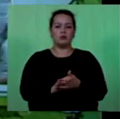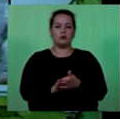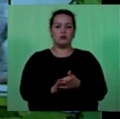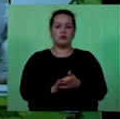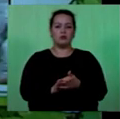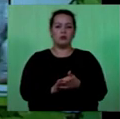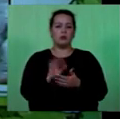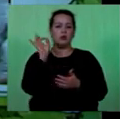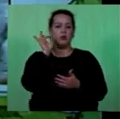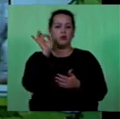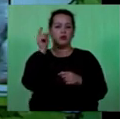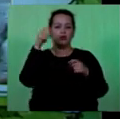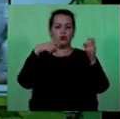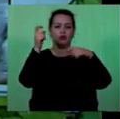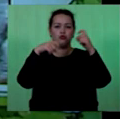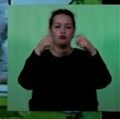Шум дождя.